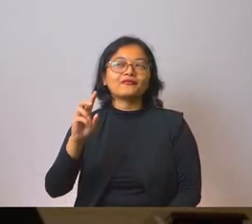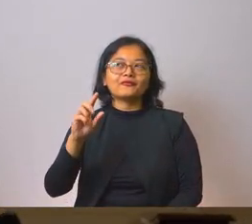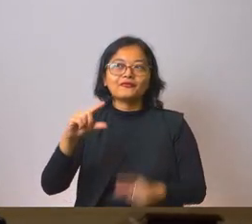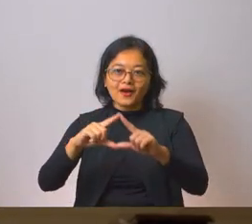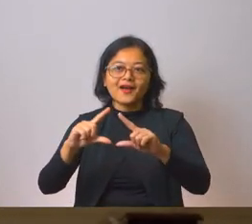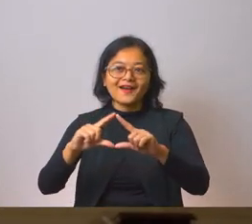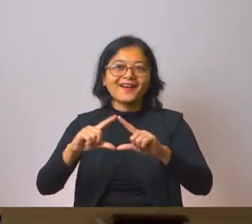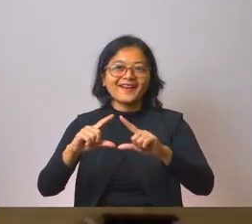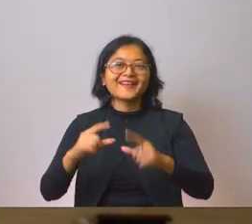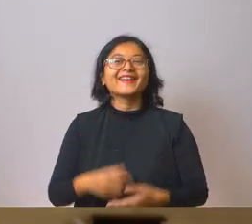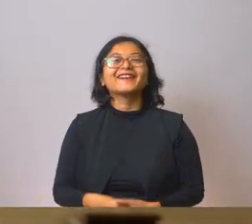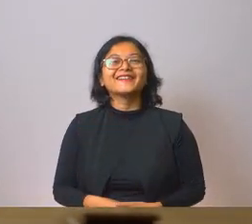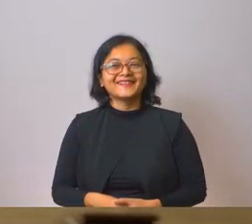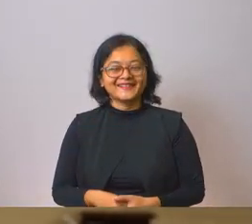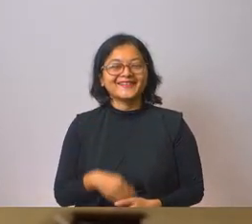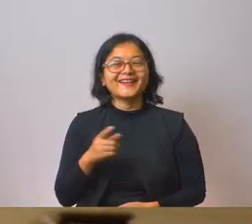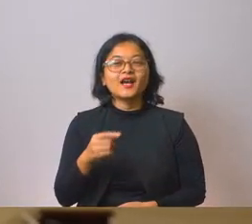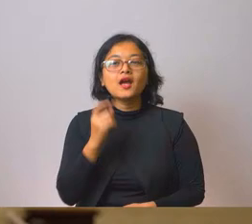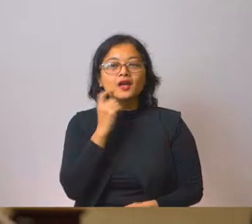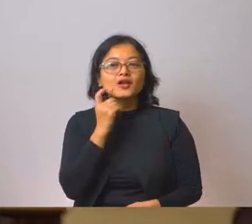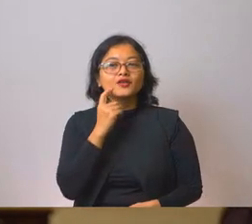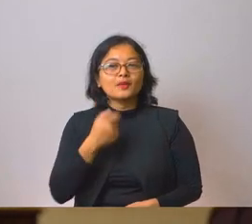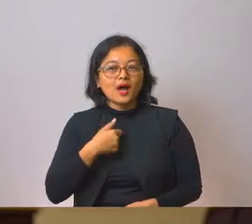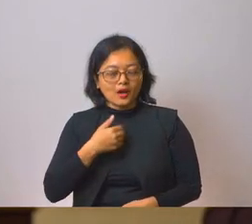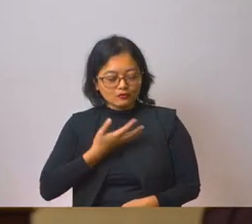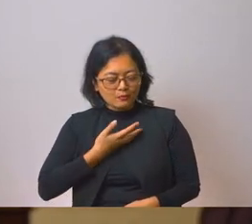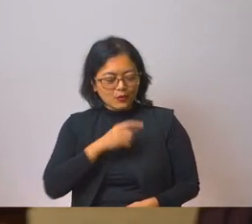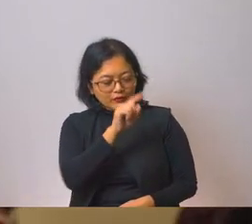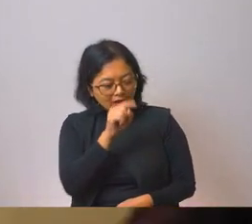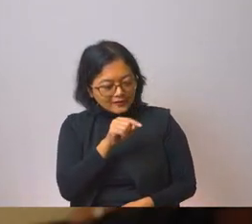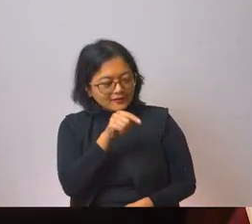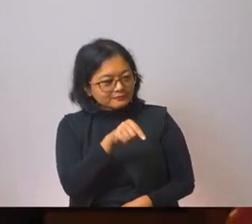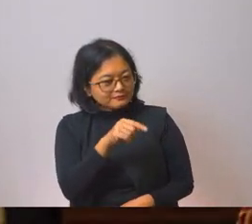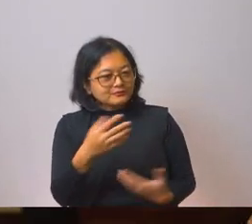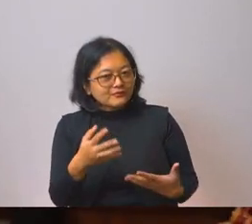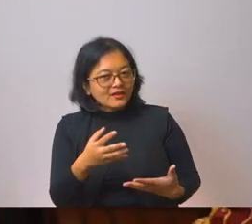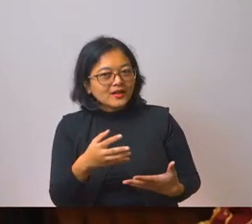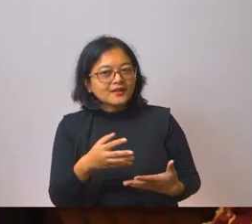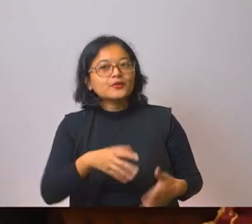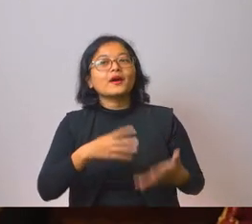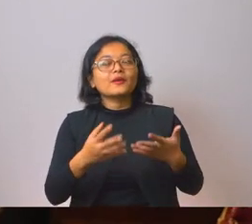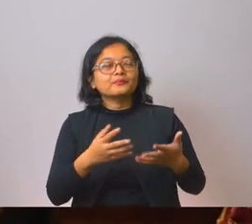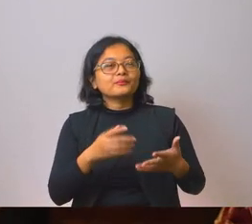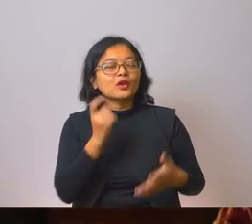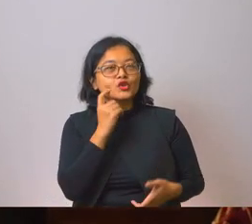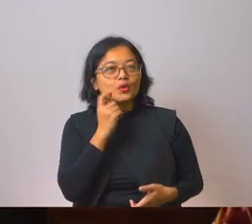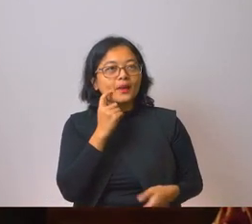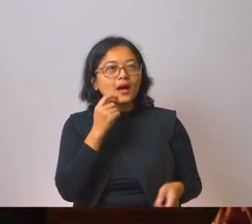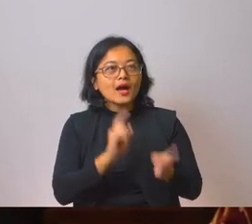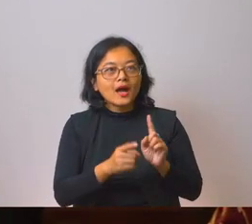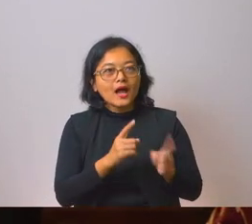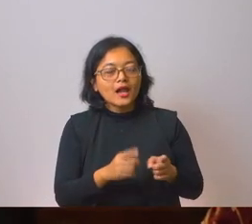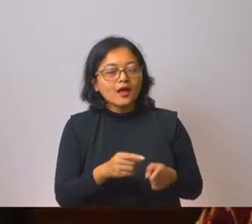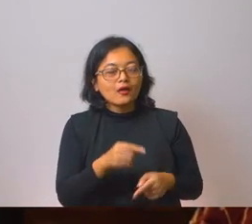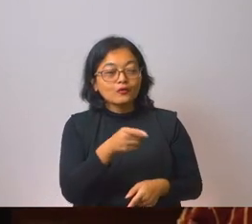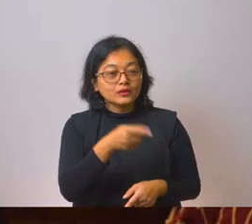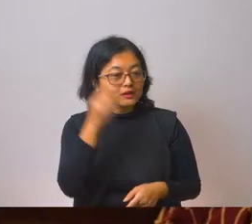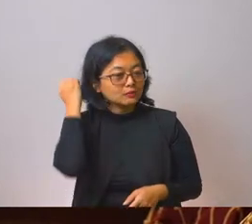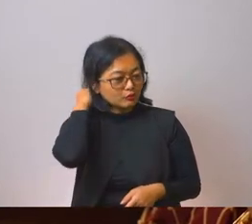Ya, Bu Eva, kalau Bu Eva jadi papa mamanya